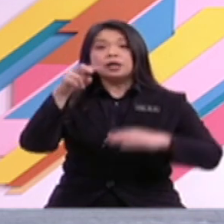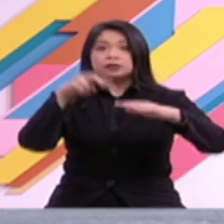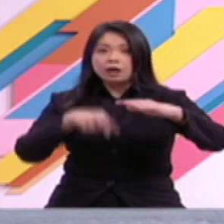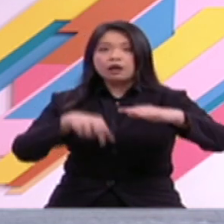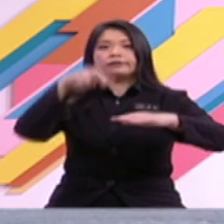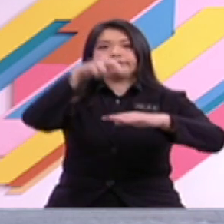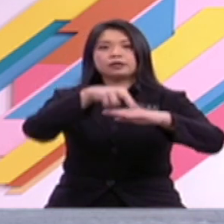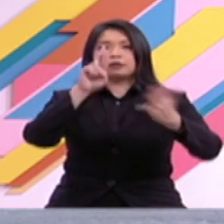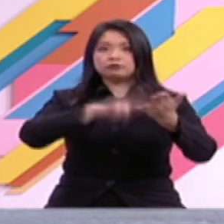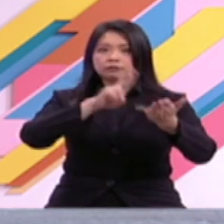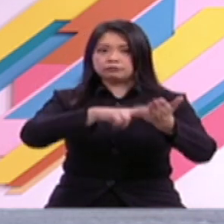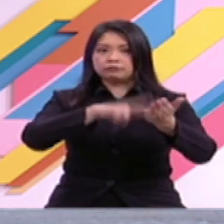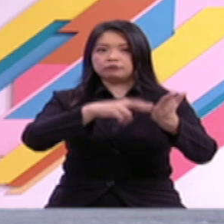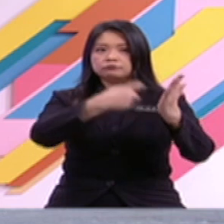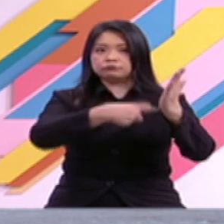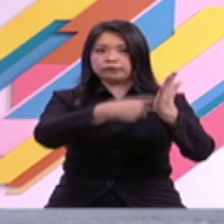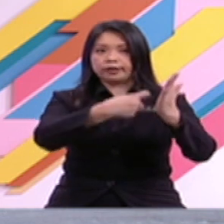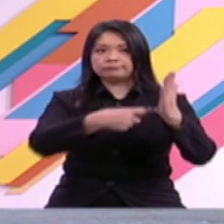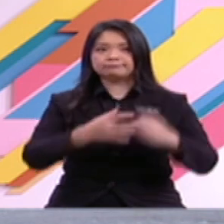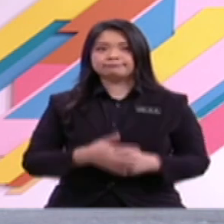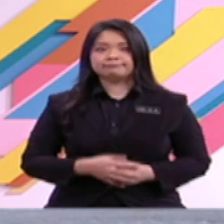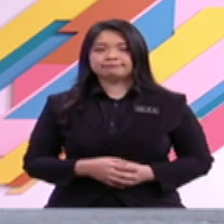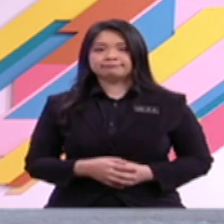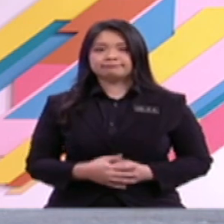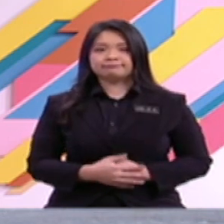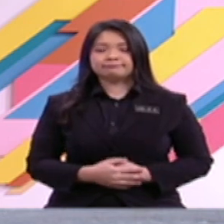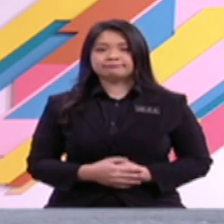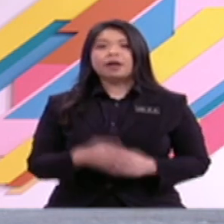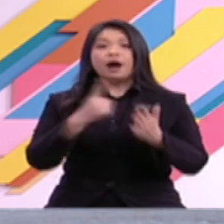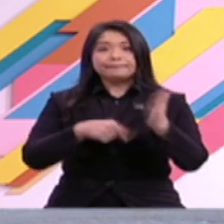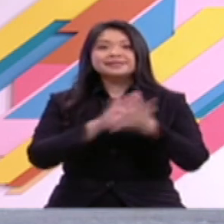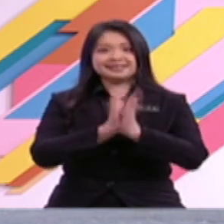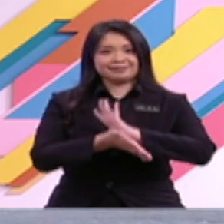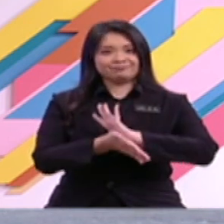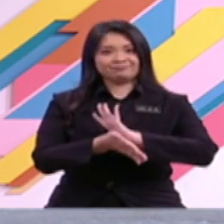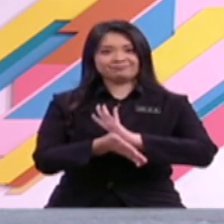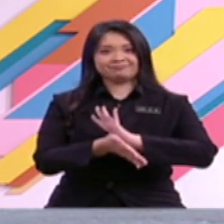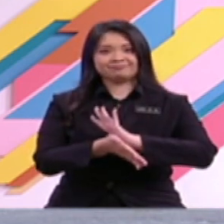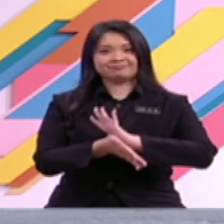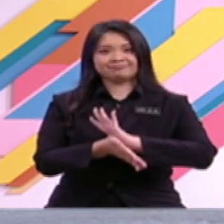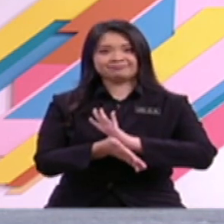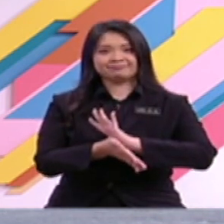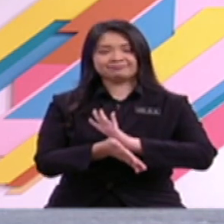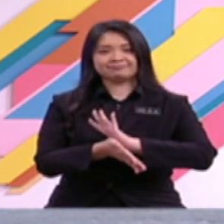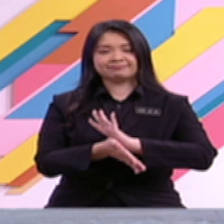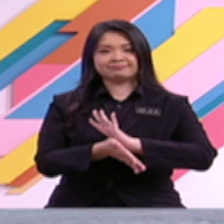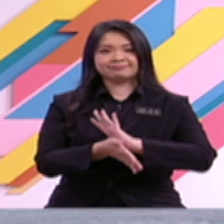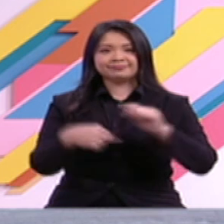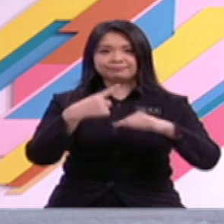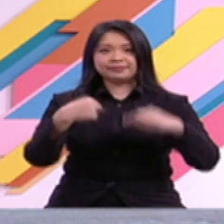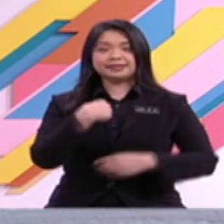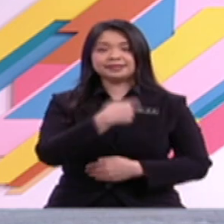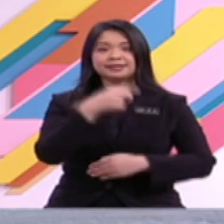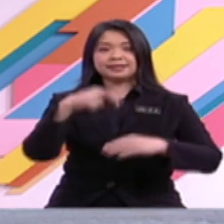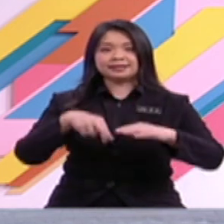Oke Baik naikkan KDI aku jadi aku akan jadi Sule bila kita